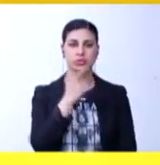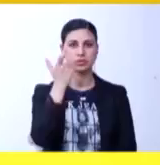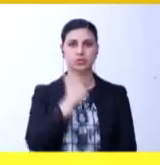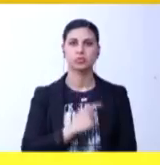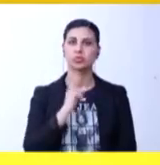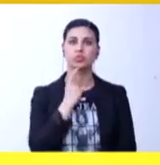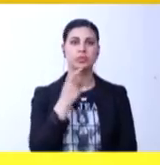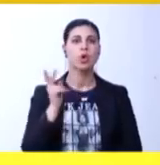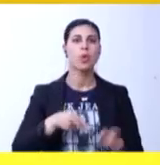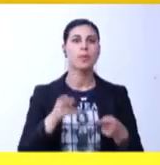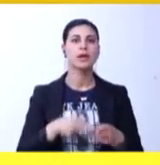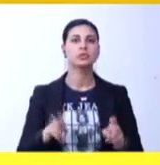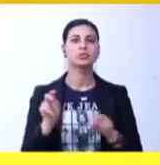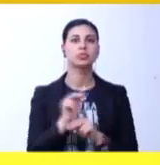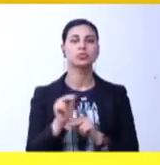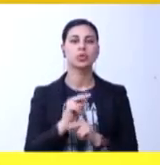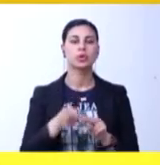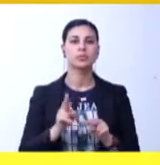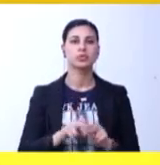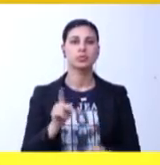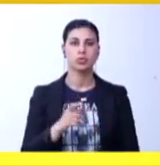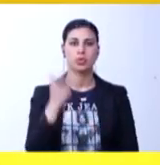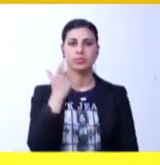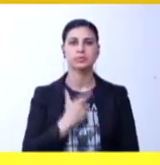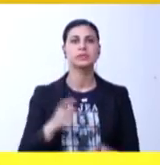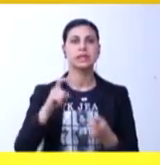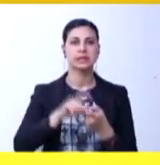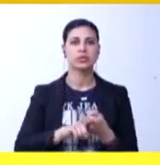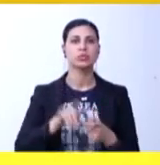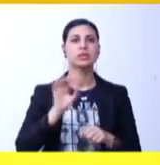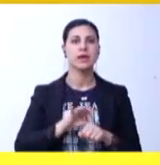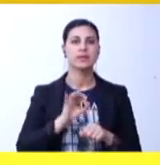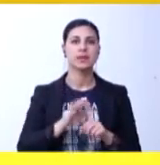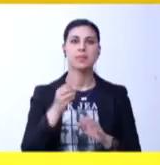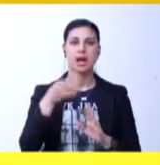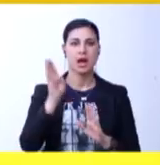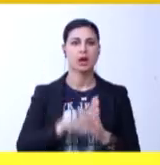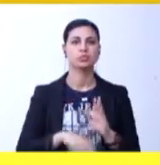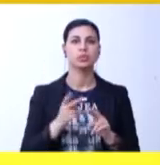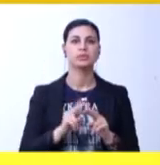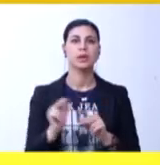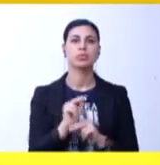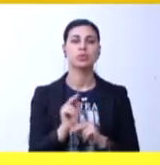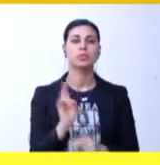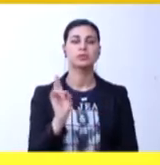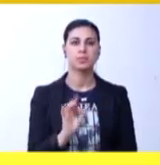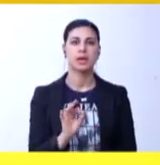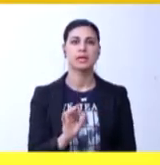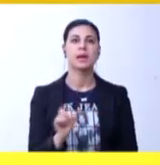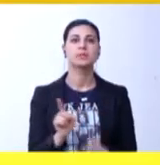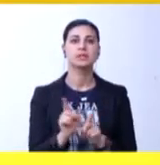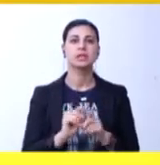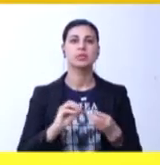უძნელდება ოპერაციული მკურნალობა, იმიტომ რომ თანდართული დაავადებები ართულებს ამ მკურნალობას. თუმცა